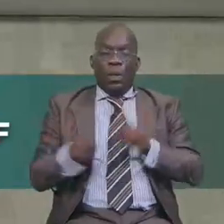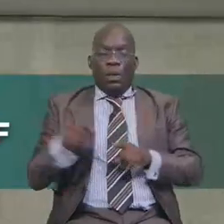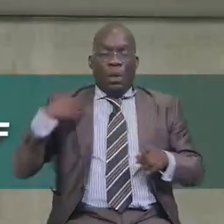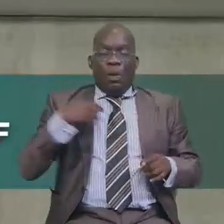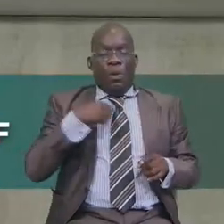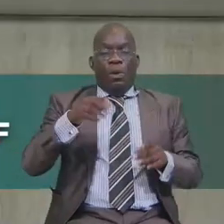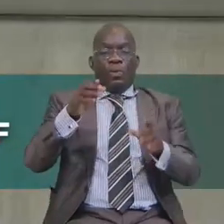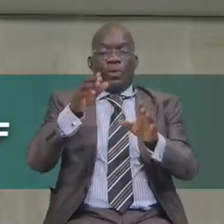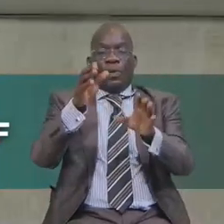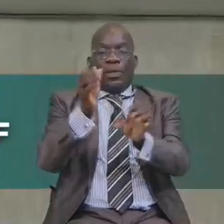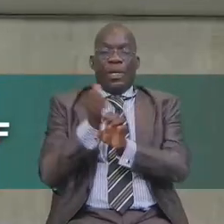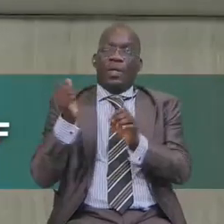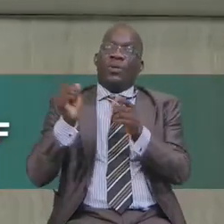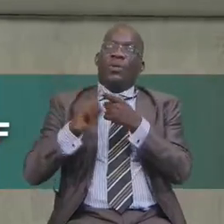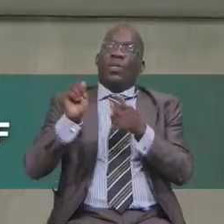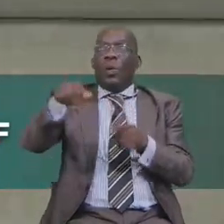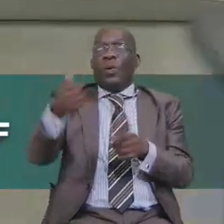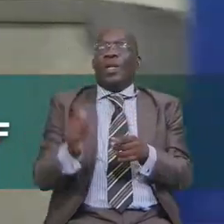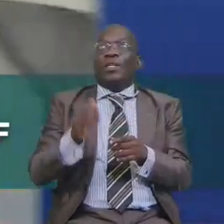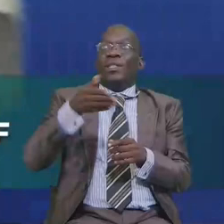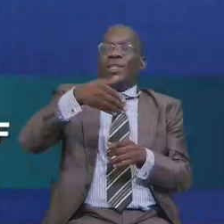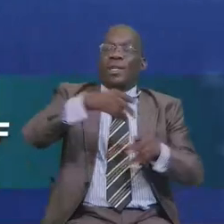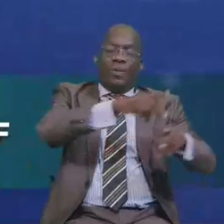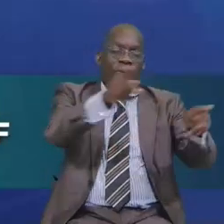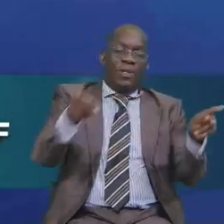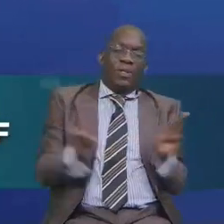serons au ciel de l'autre côté,